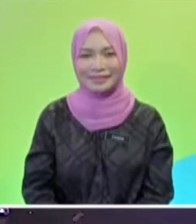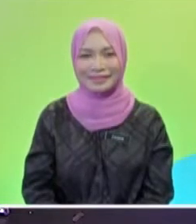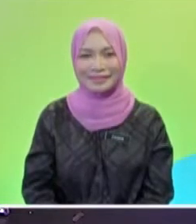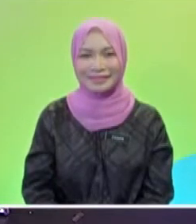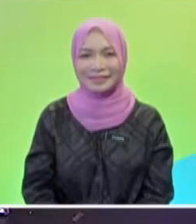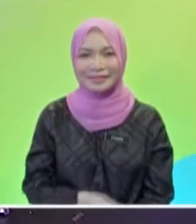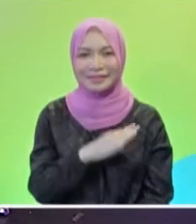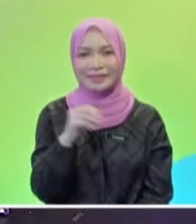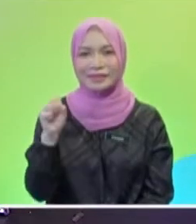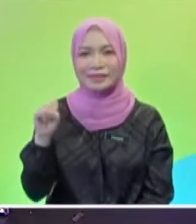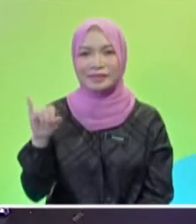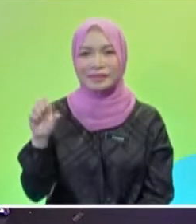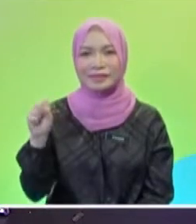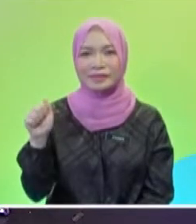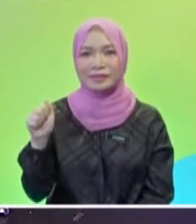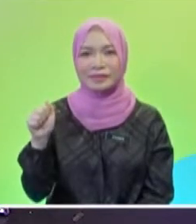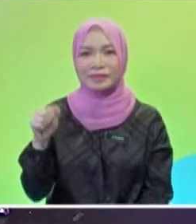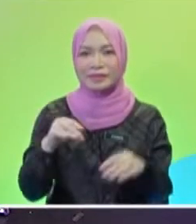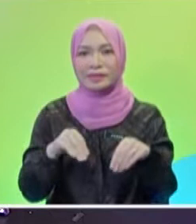minat khusus tanaman terdapat